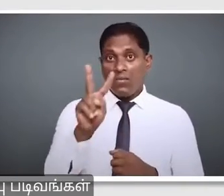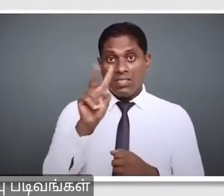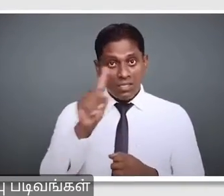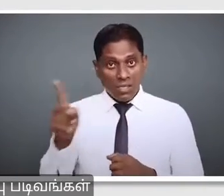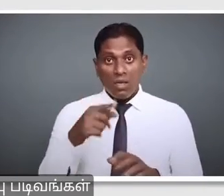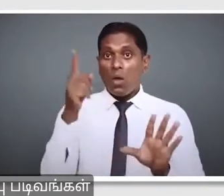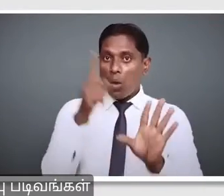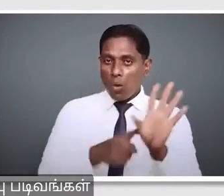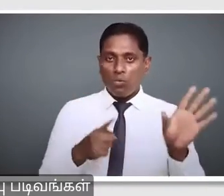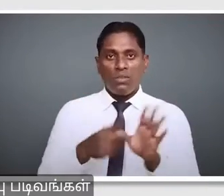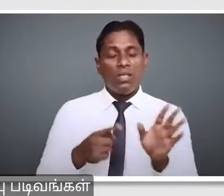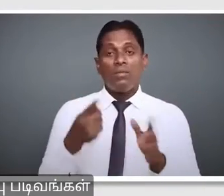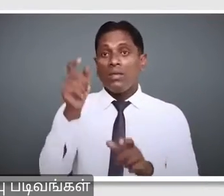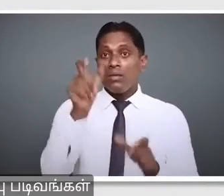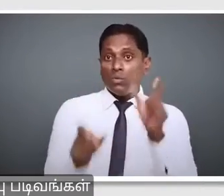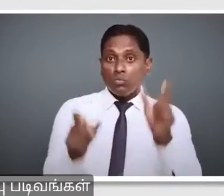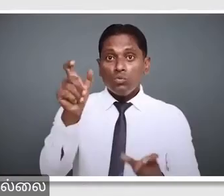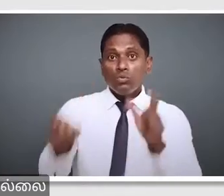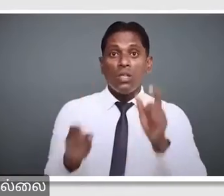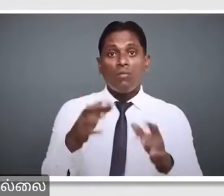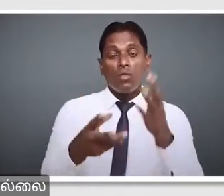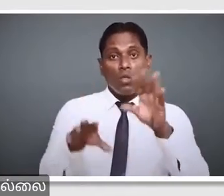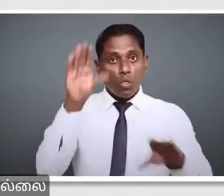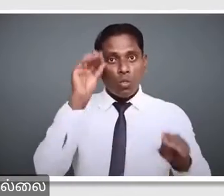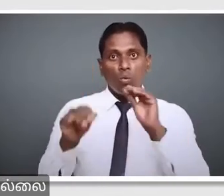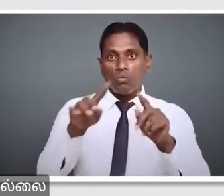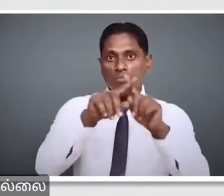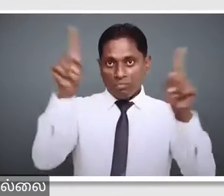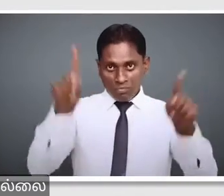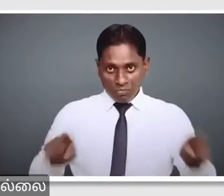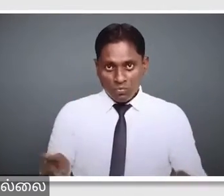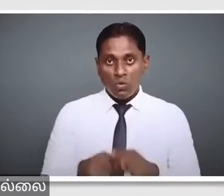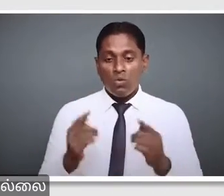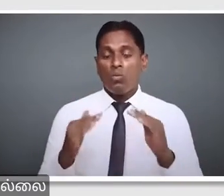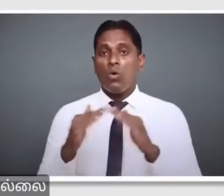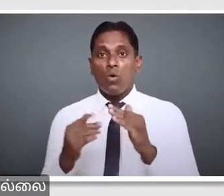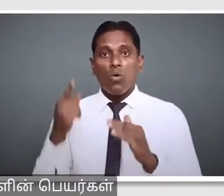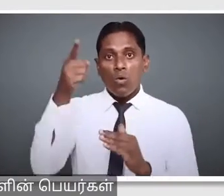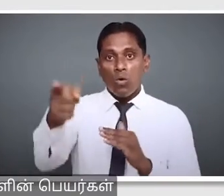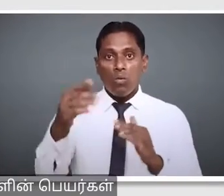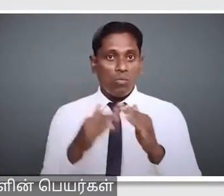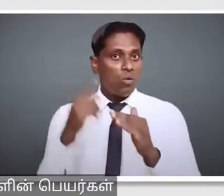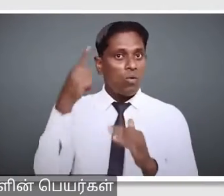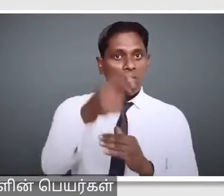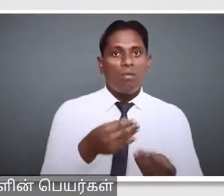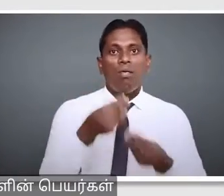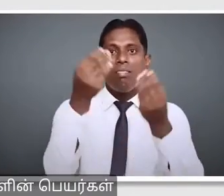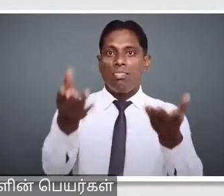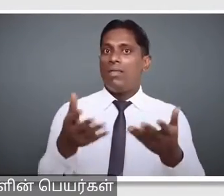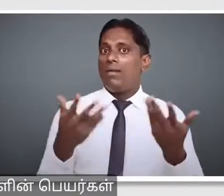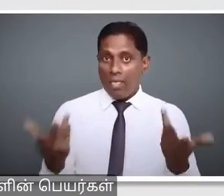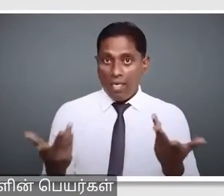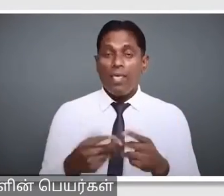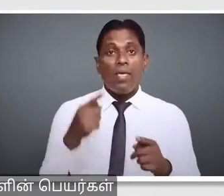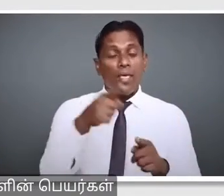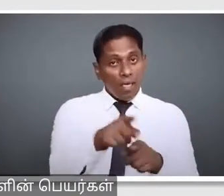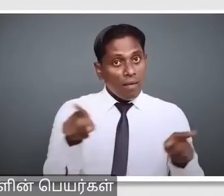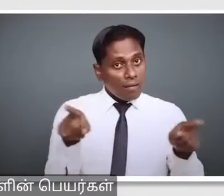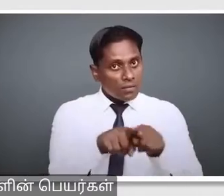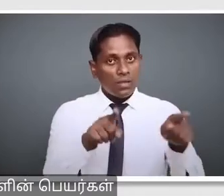2021 ஆண்டிற்கான வாக்காளர் கணக்கெடுப்பு படிவங்கள் வீடு வீடாக சென்று விநியோகிக்கப்படவில்லை. அதற்கு மாறாக